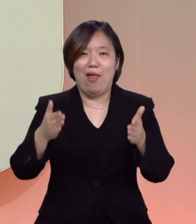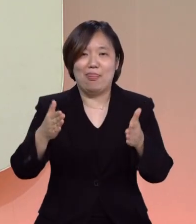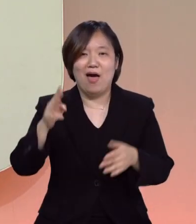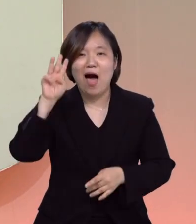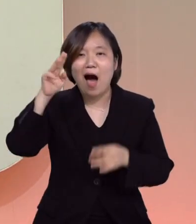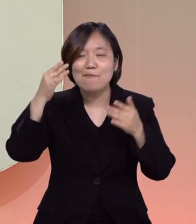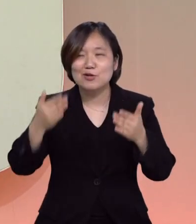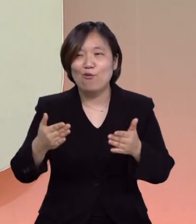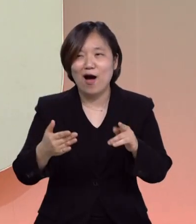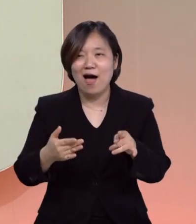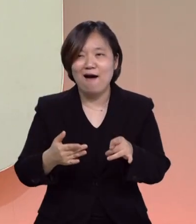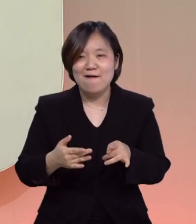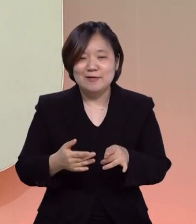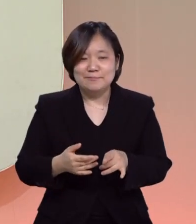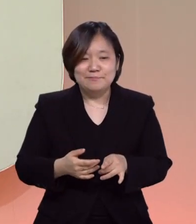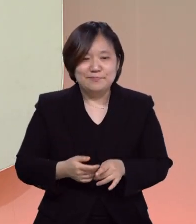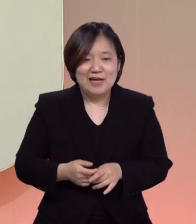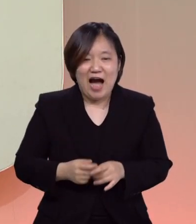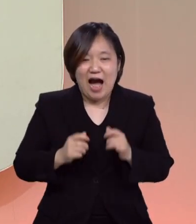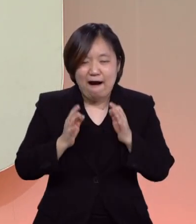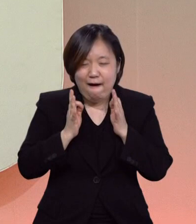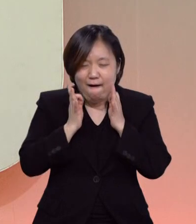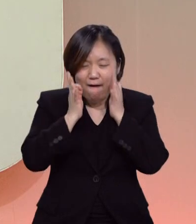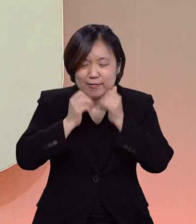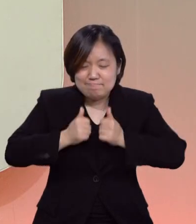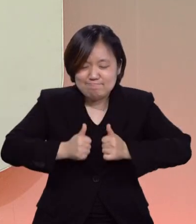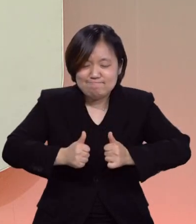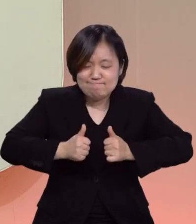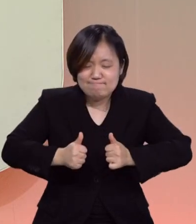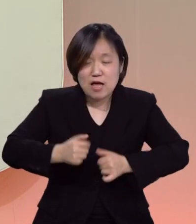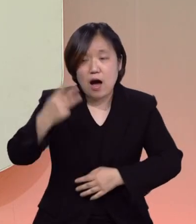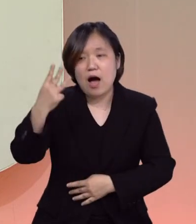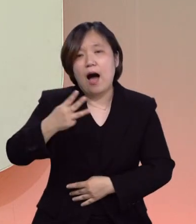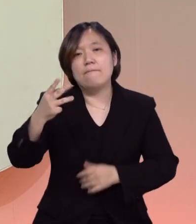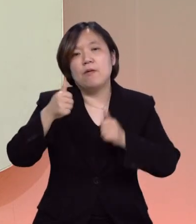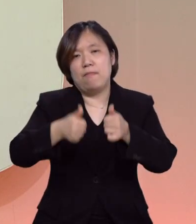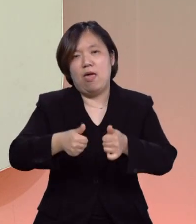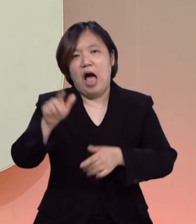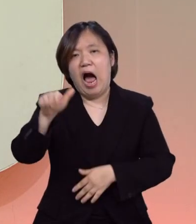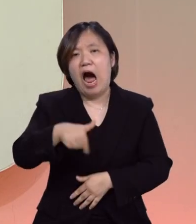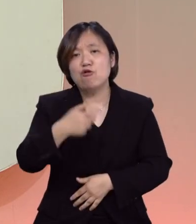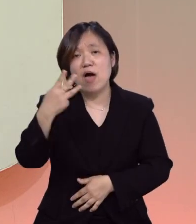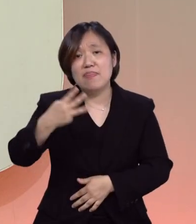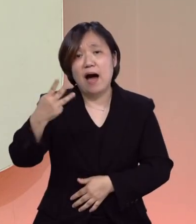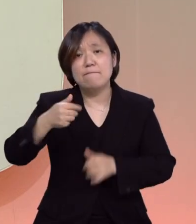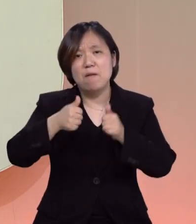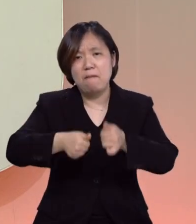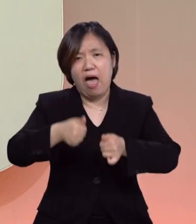흘리면서 막 일을 악물고 3일 동안 매일 3,000배를 하셨는데 하셨는데